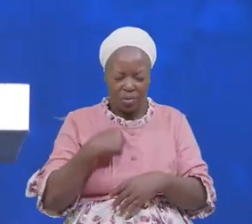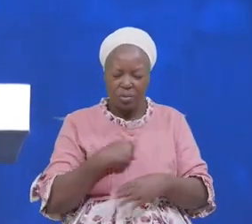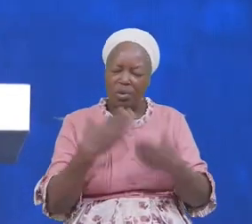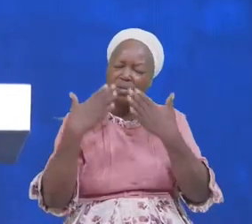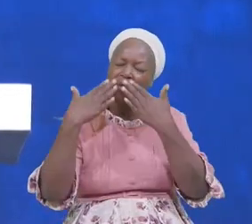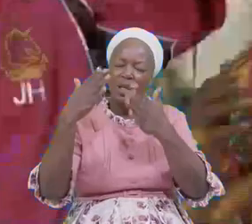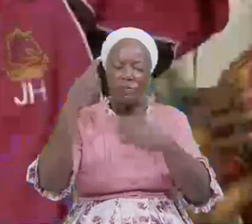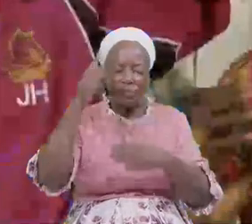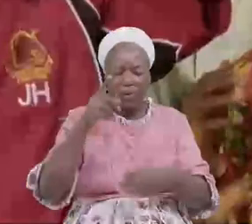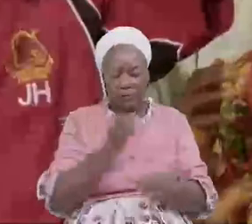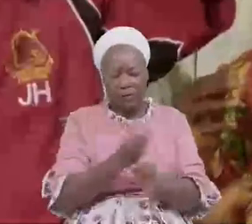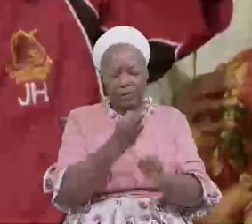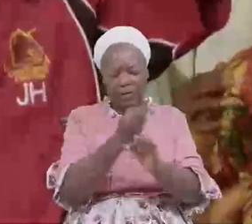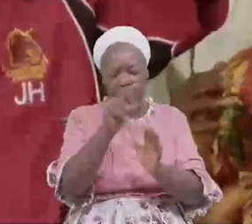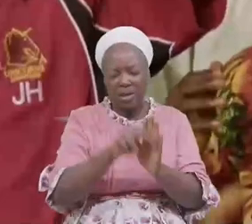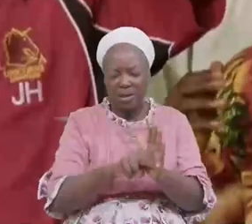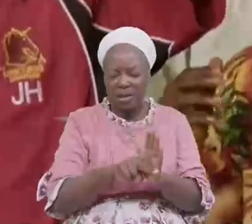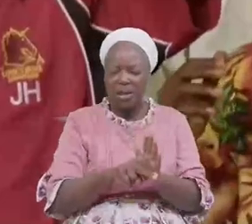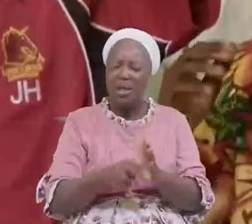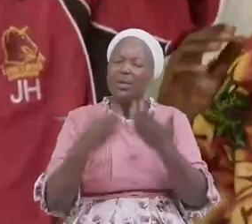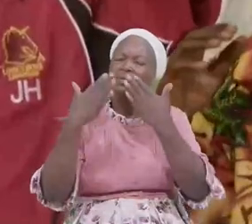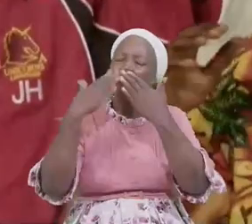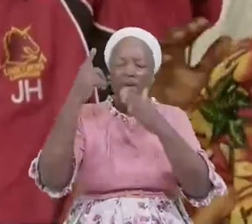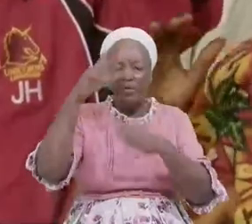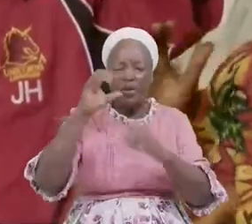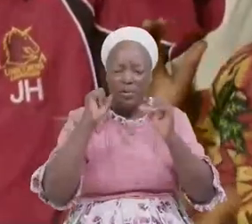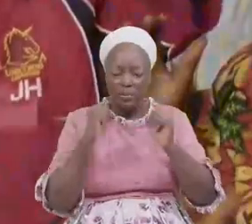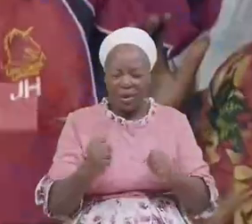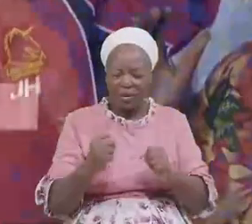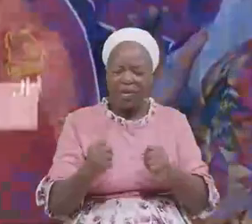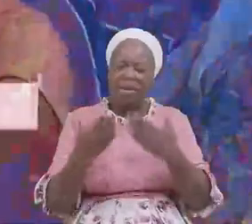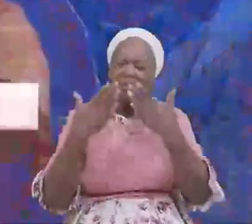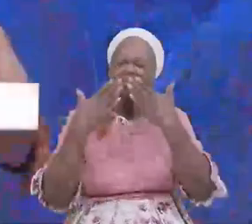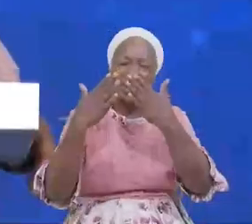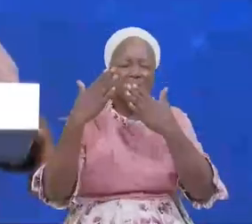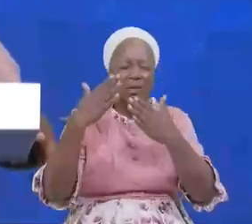merci pour ta fidélité, merci pour ta puissance.